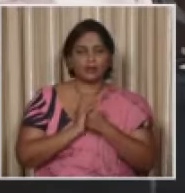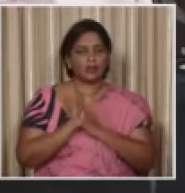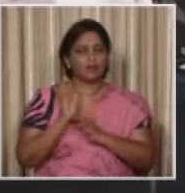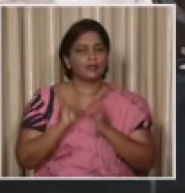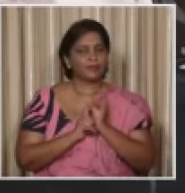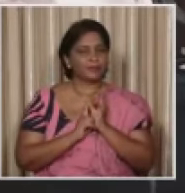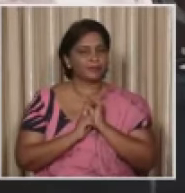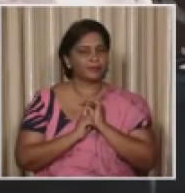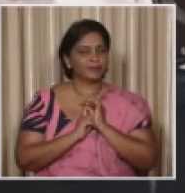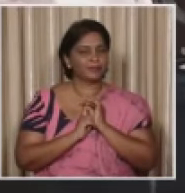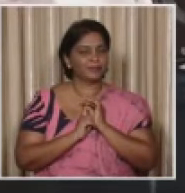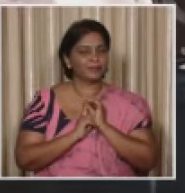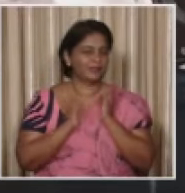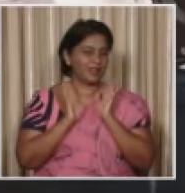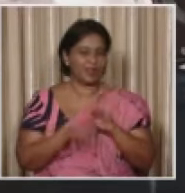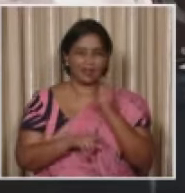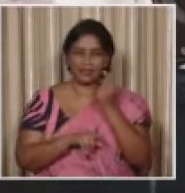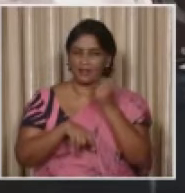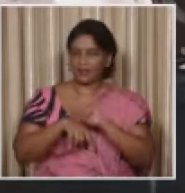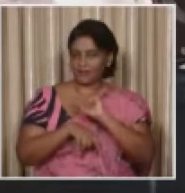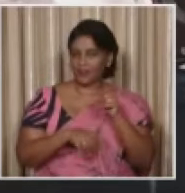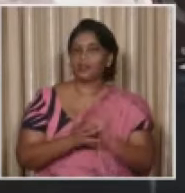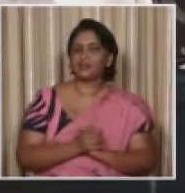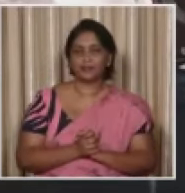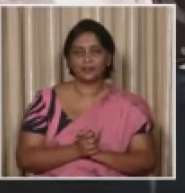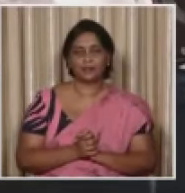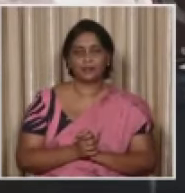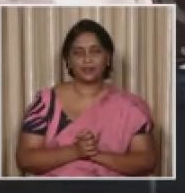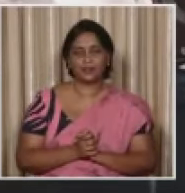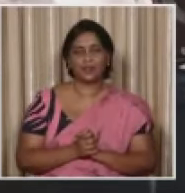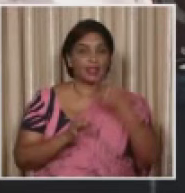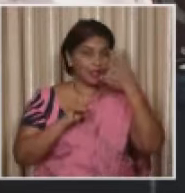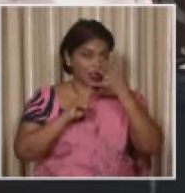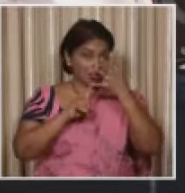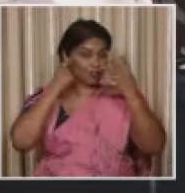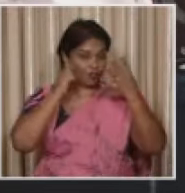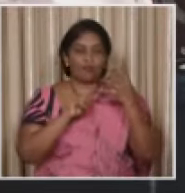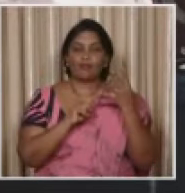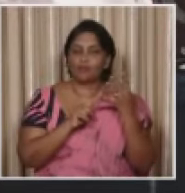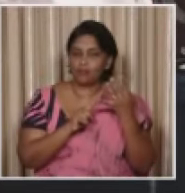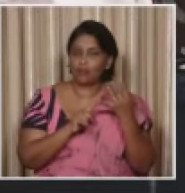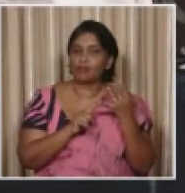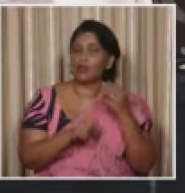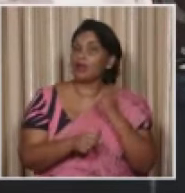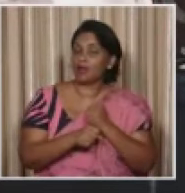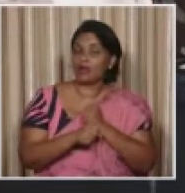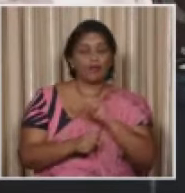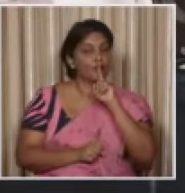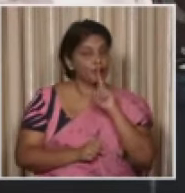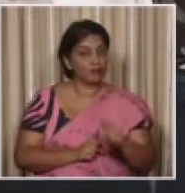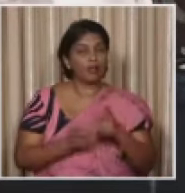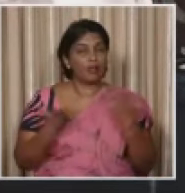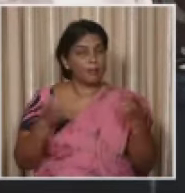දන්තමත් කාලය ඉවරයි ගරු මන්ත්‍රීතුමා මට අවසානම කාරණේ කියන්න ඉඩ දෙන්න මගේ හතරවෙනි කාරණේ තමයි ආණ්ඩුව කිව්වේ